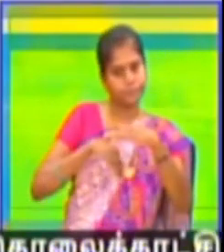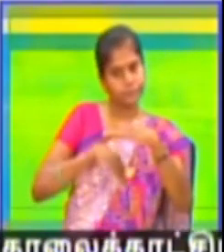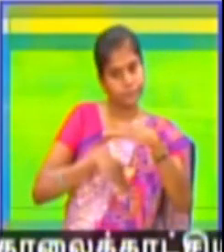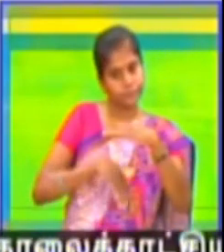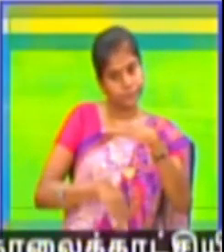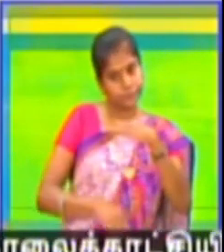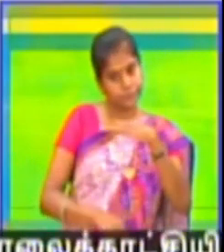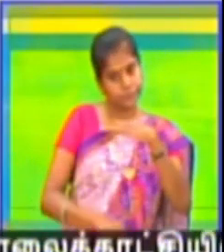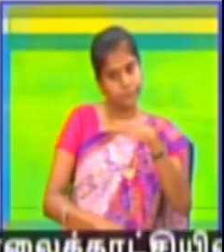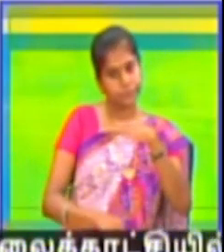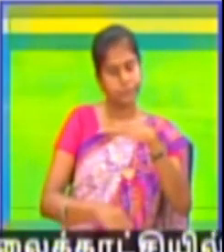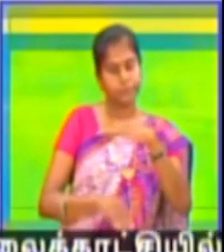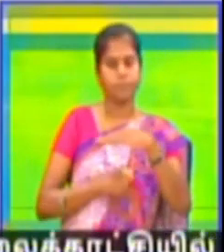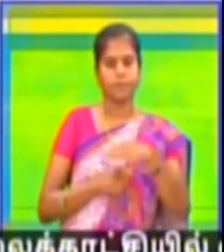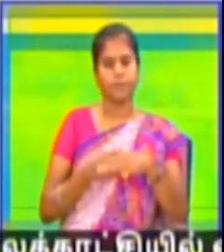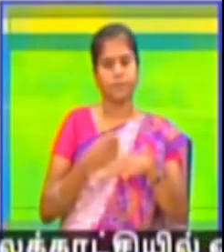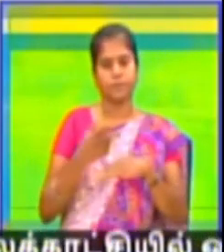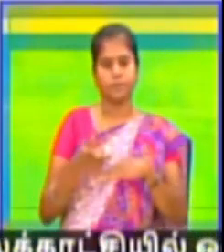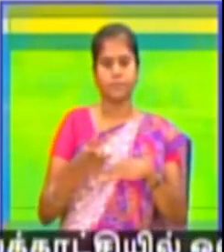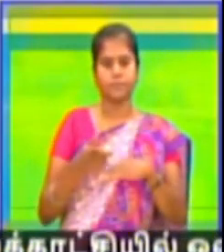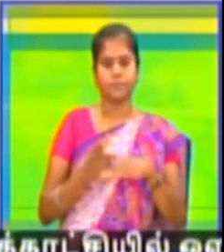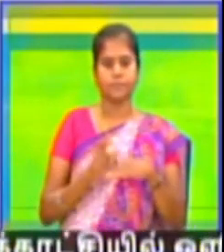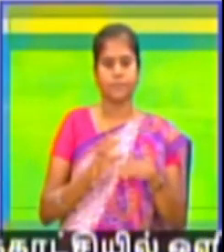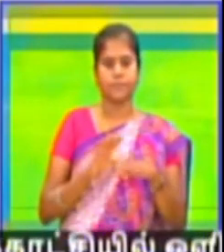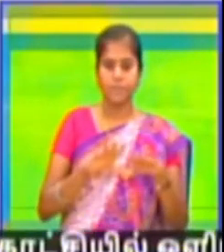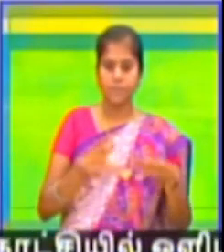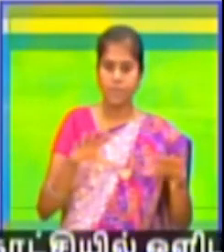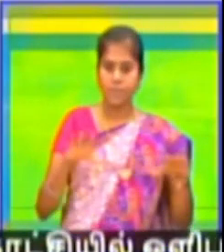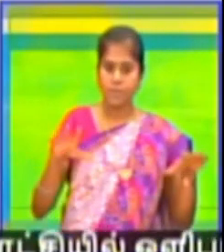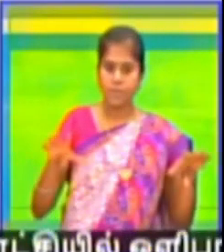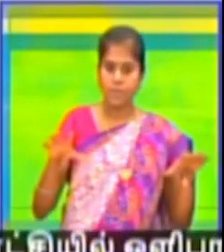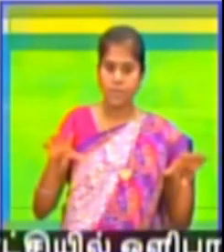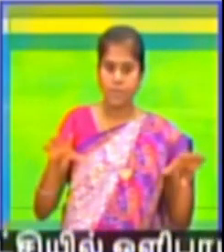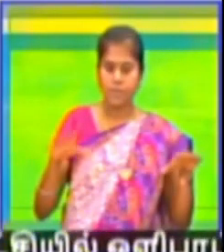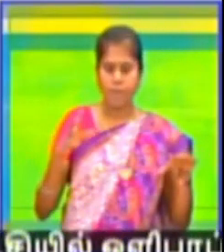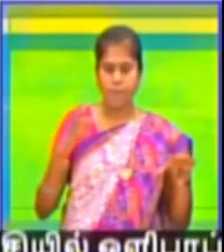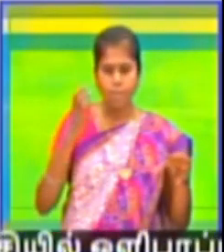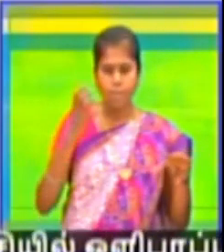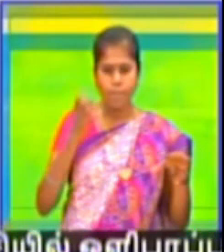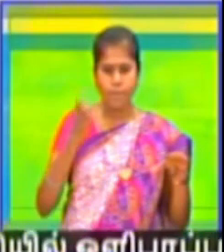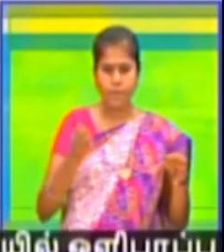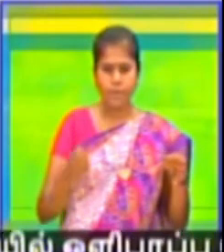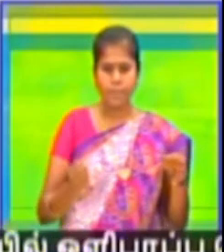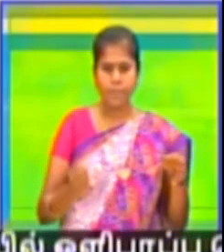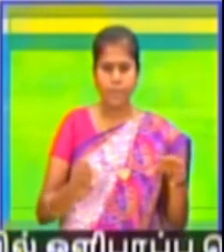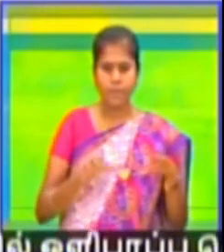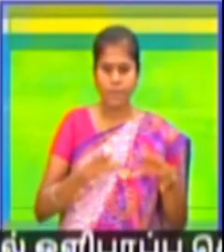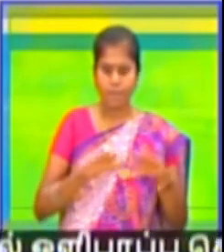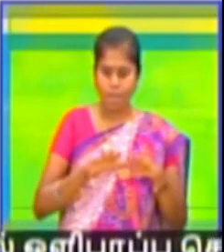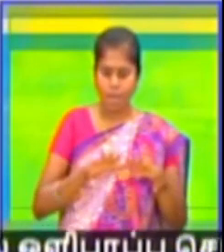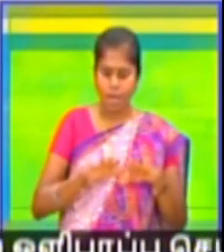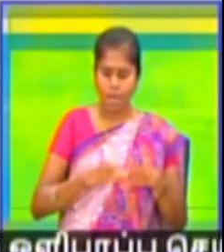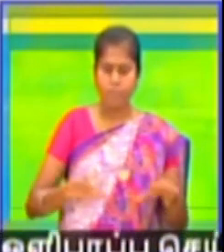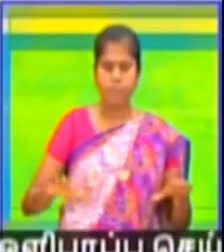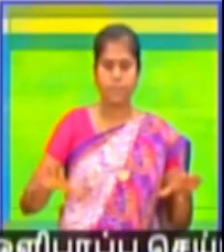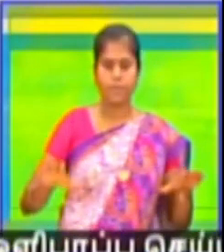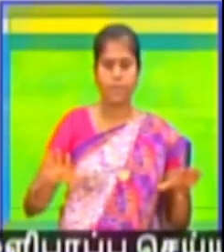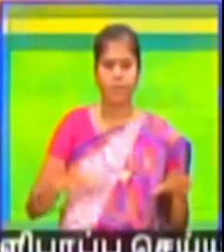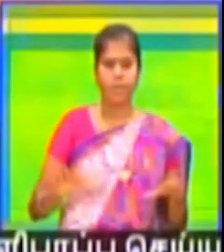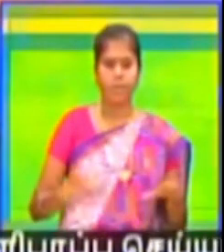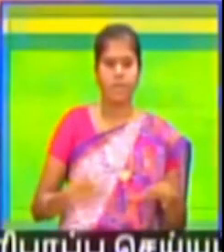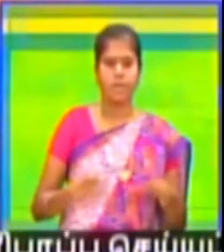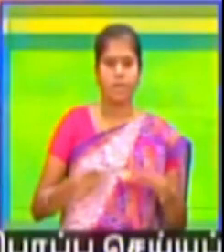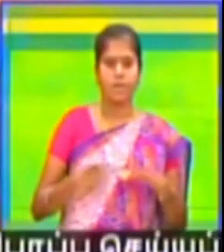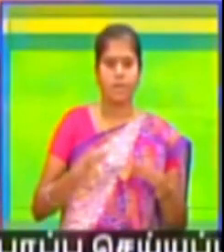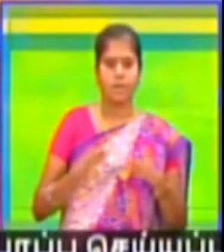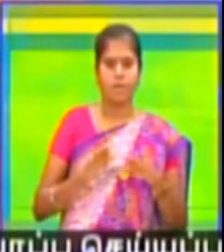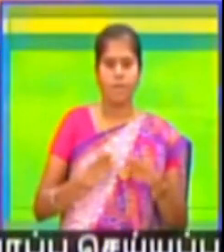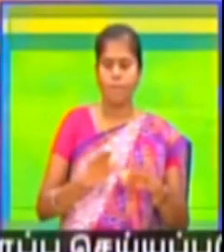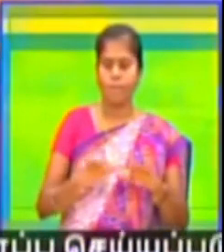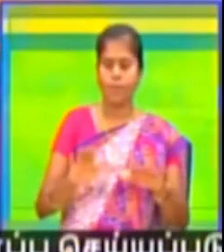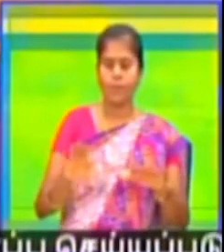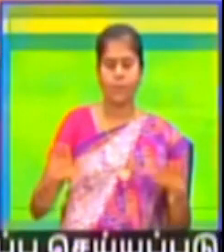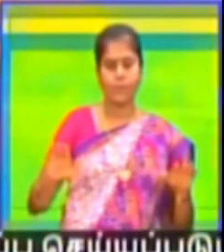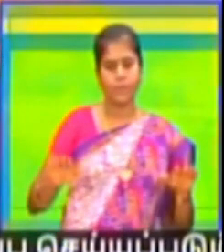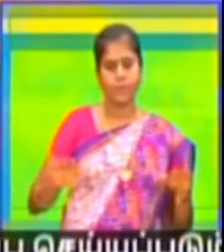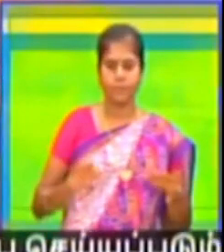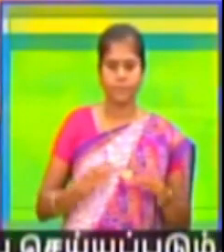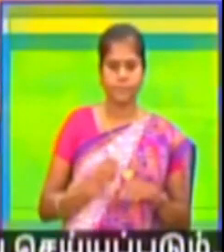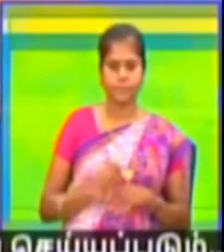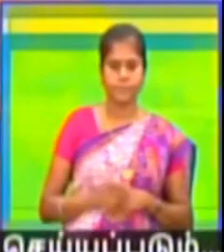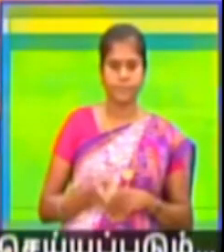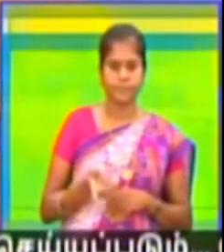மற்றும் இளமையான பாறைகள் நிறைந்த பகுதியாக இந்த மரண பள்ளத்தாக்கு காணப்படுகிறது. அடுத்தபடியாக நம்ம